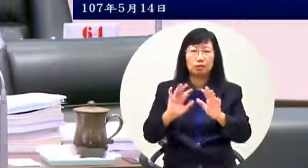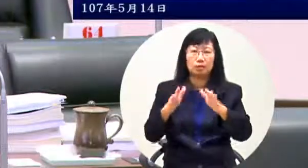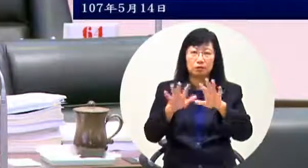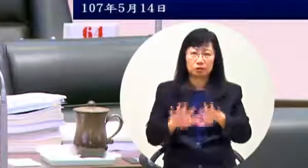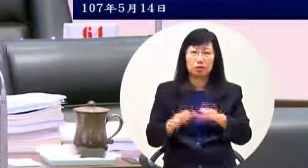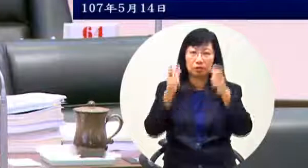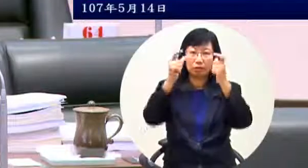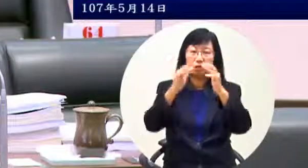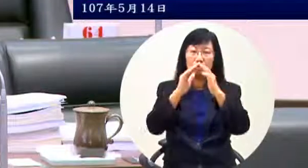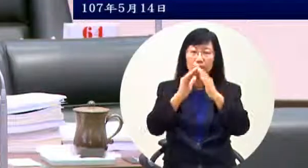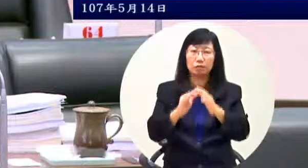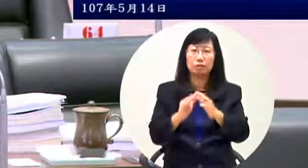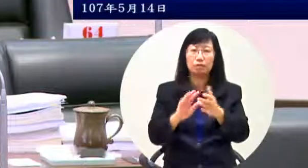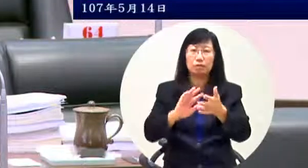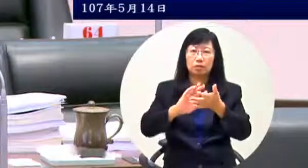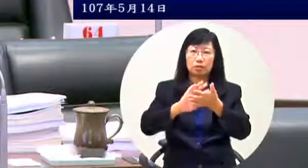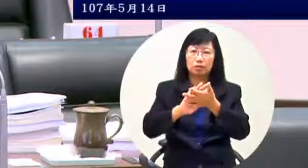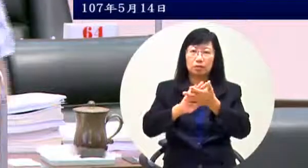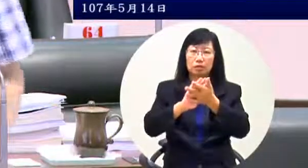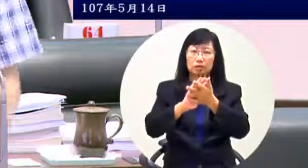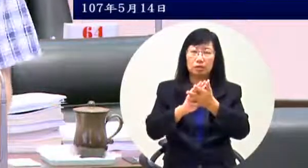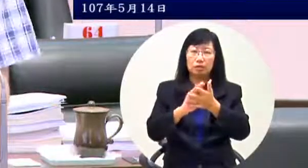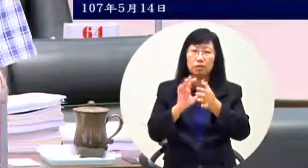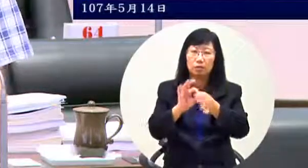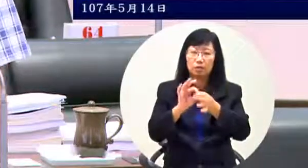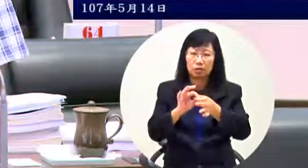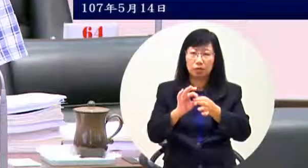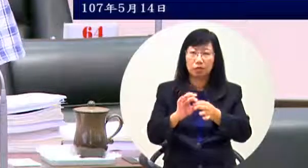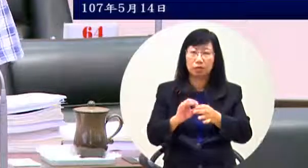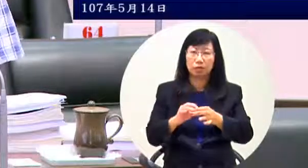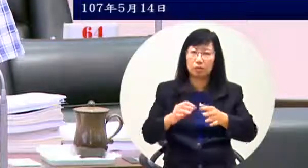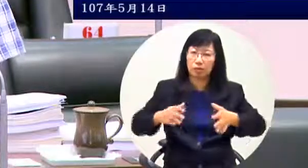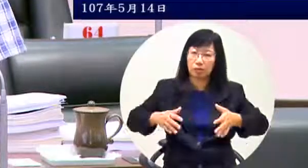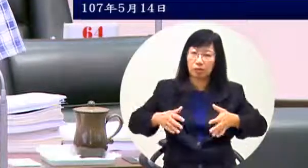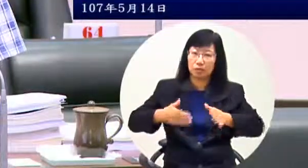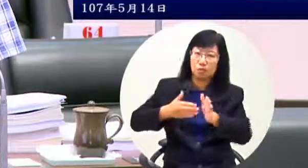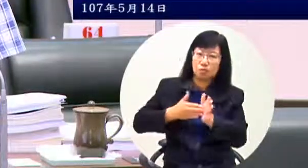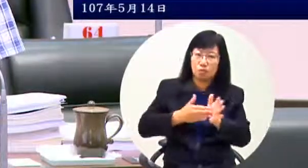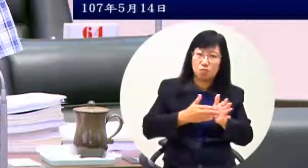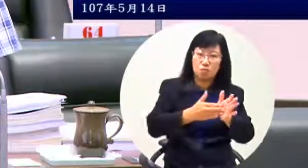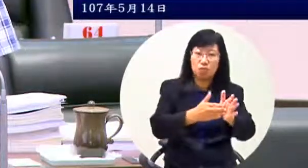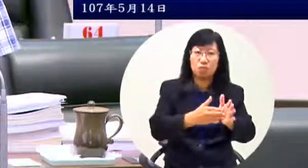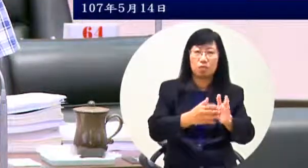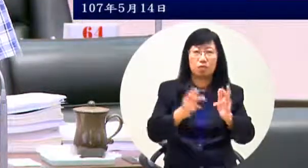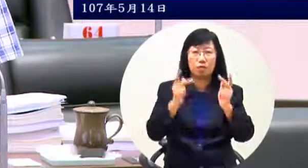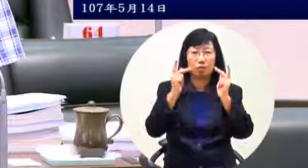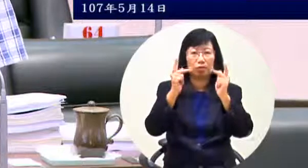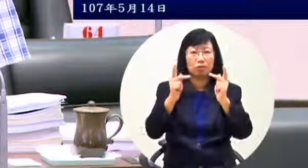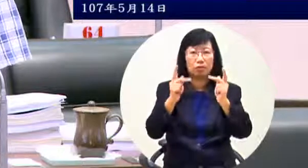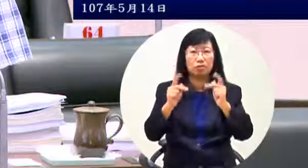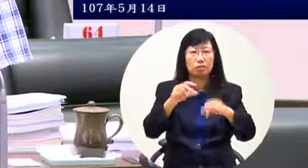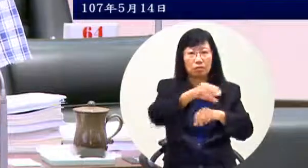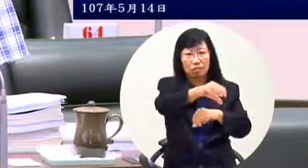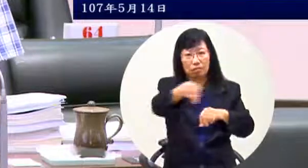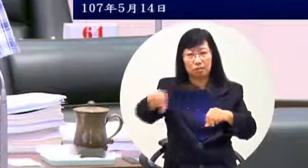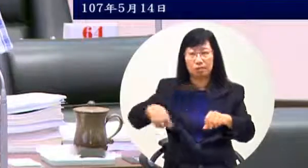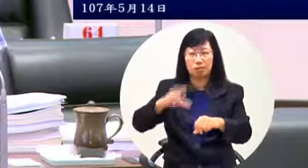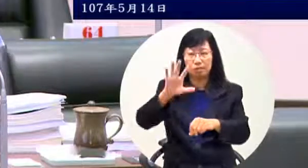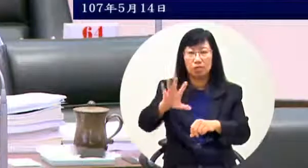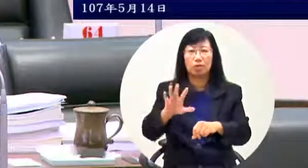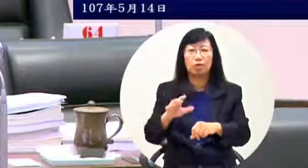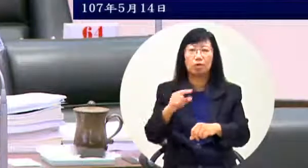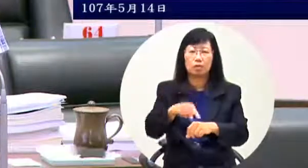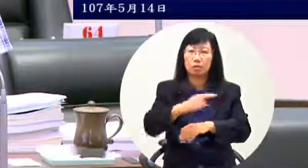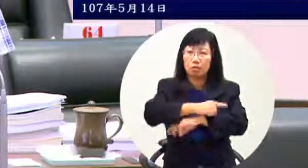的那些什么轻轨捷运。虽然没有平交道， 但是至少十字路口几